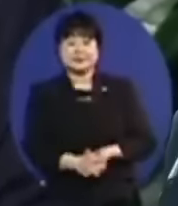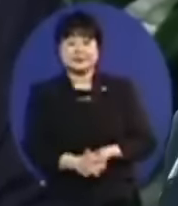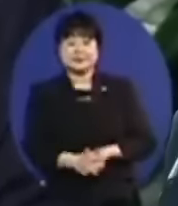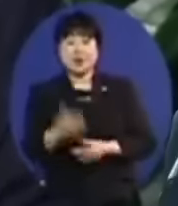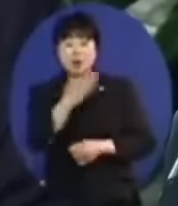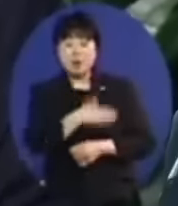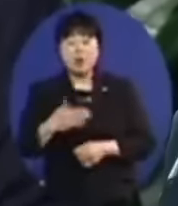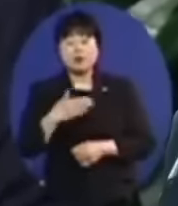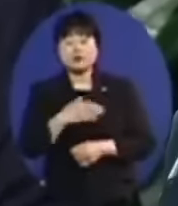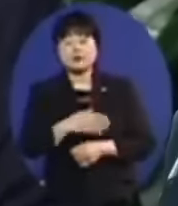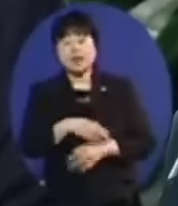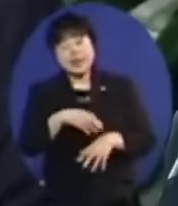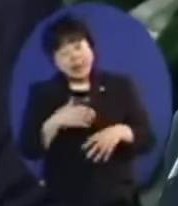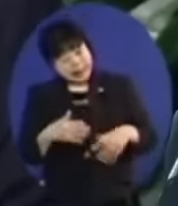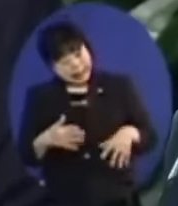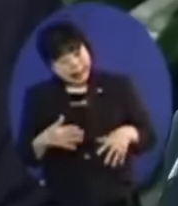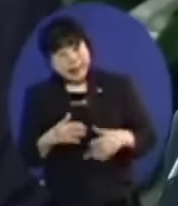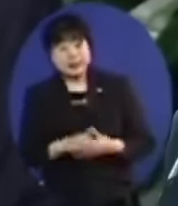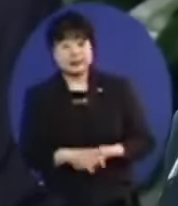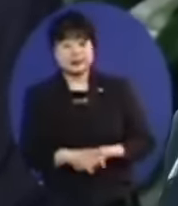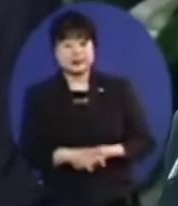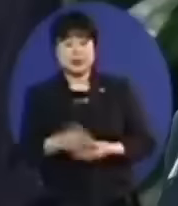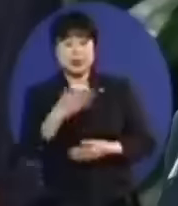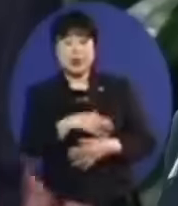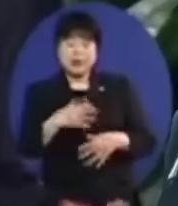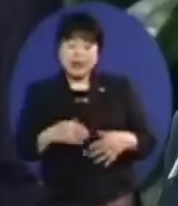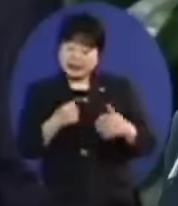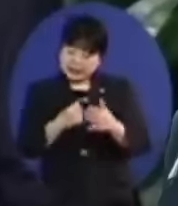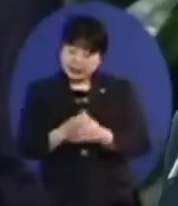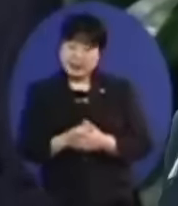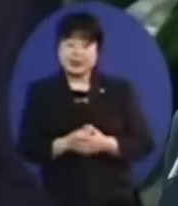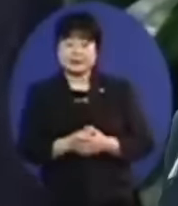몸이 약했어요. 몸이 약했기 때문에 이게